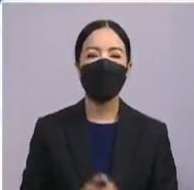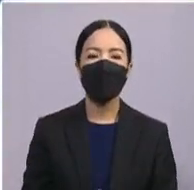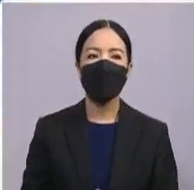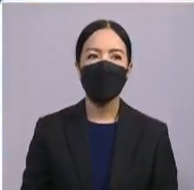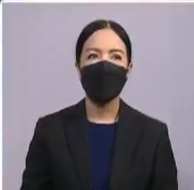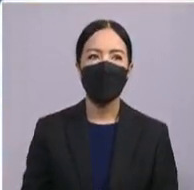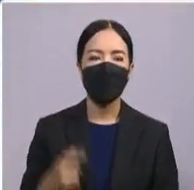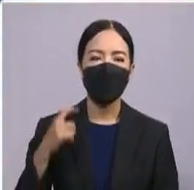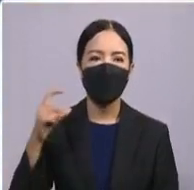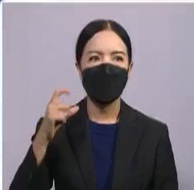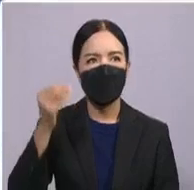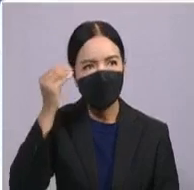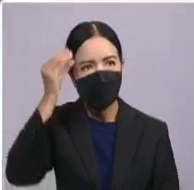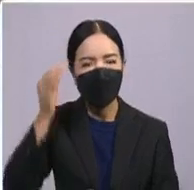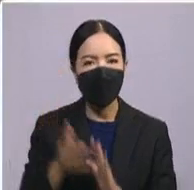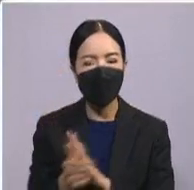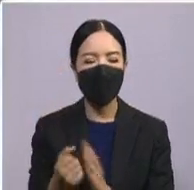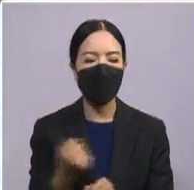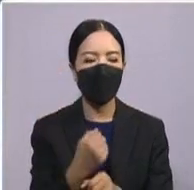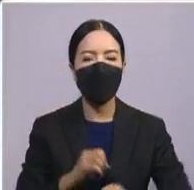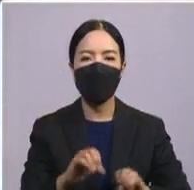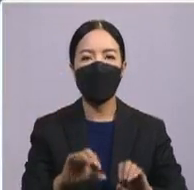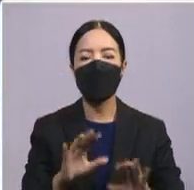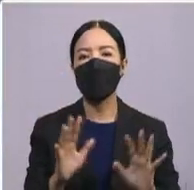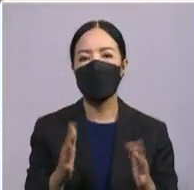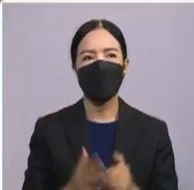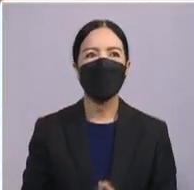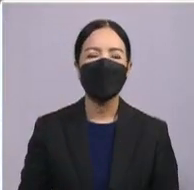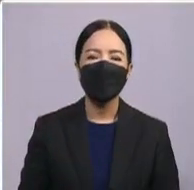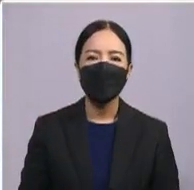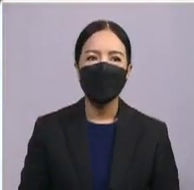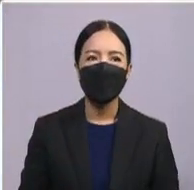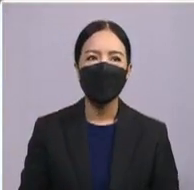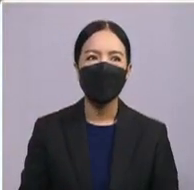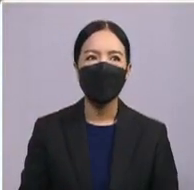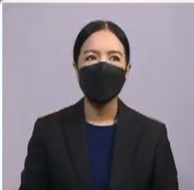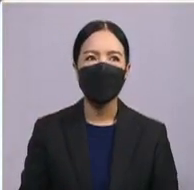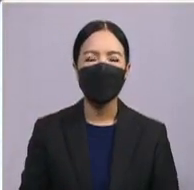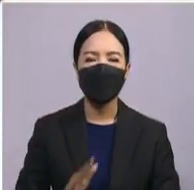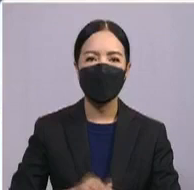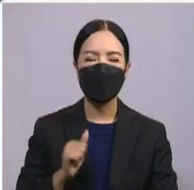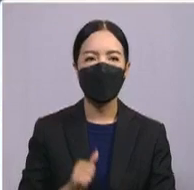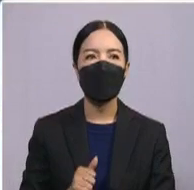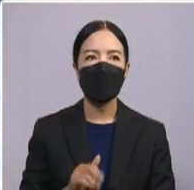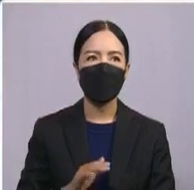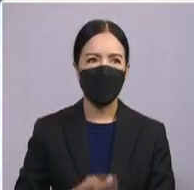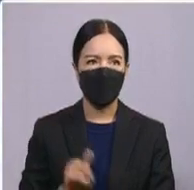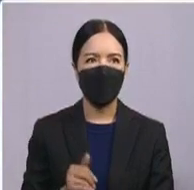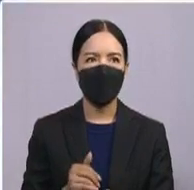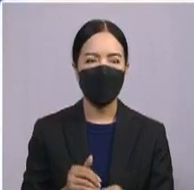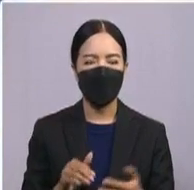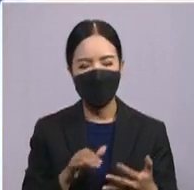ค้ชที่มีความรู้ความเชี่ยวชาญมาฝึกมันก็เลยทำให้ระดับทักษะฝีมือมันก็อยู่ใน